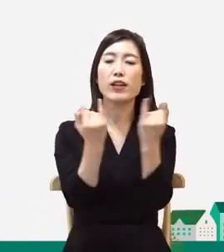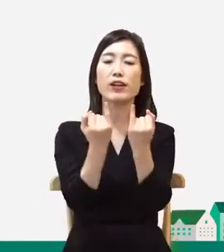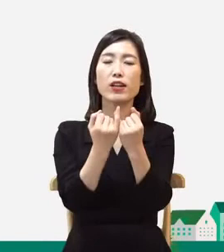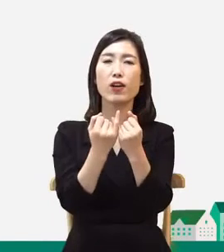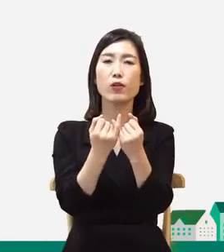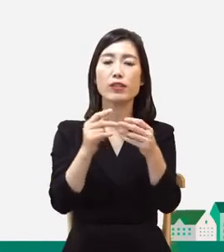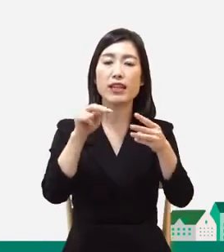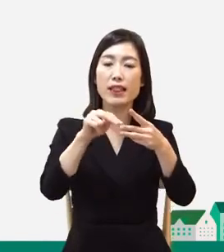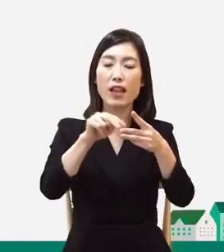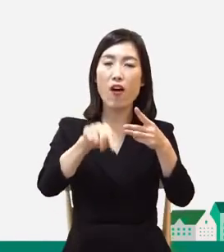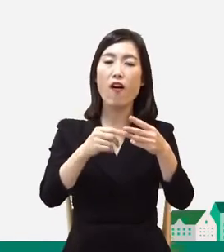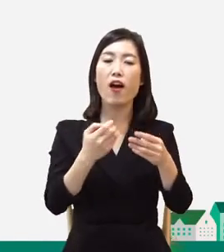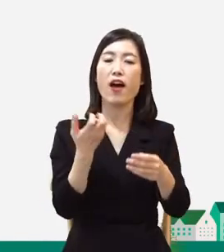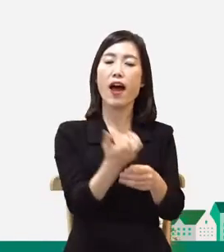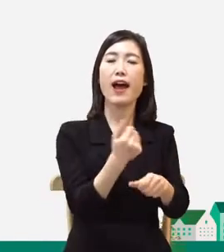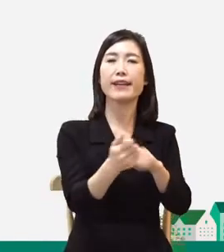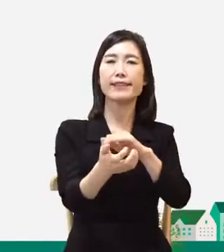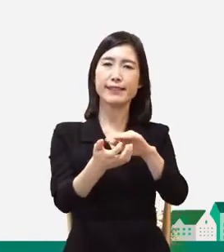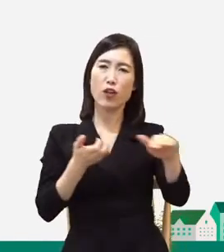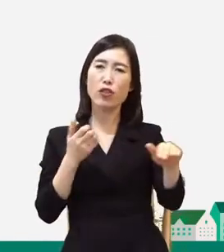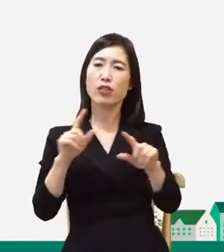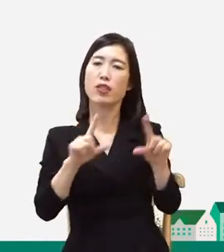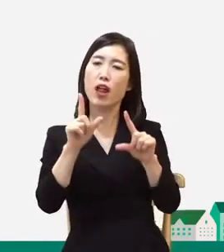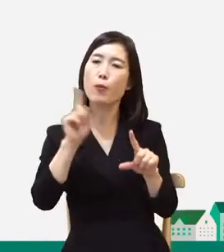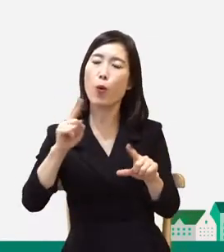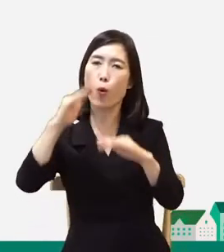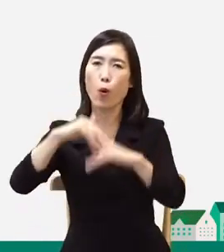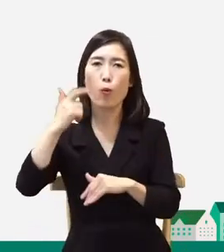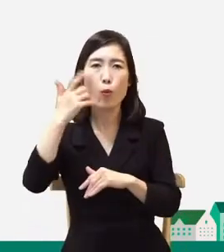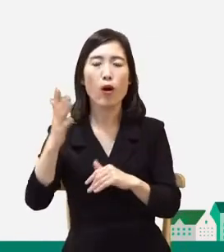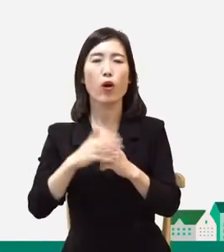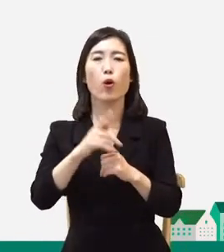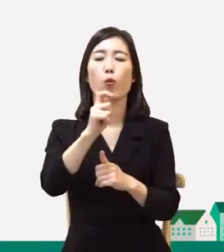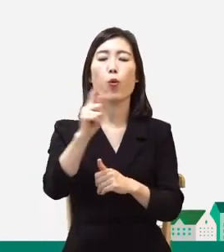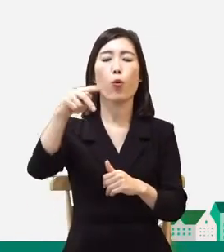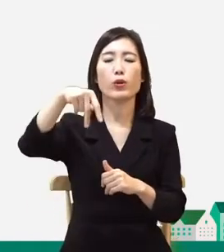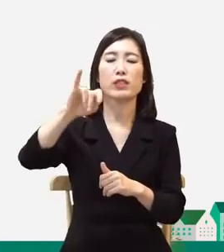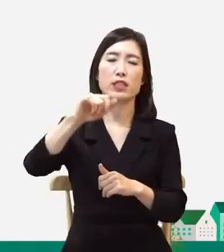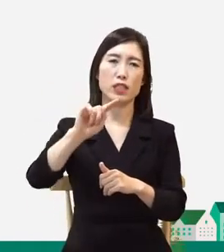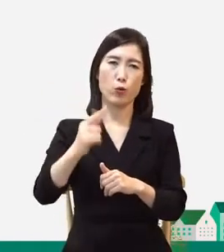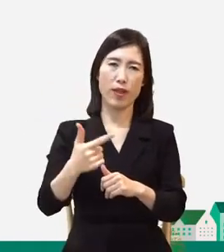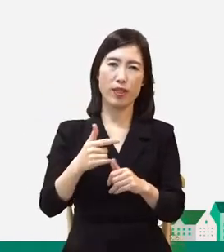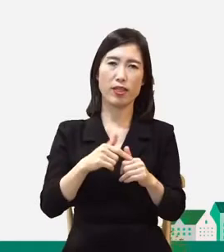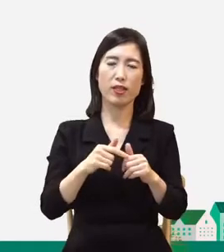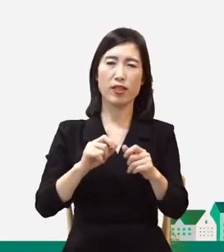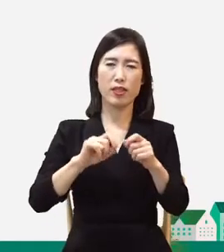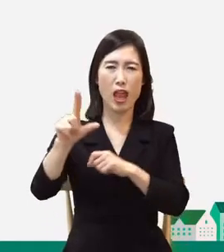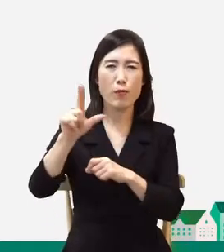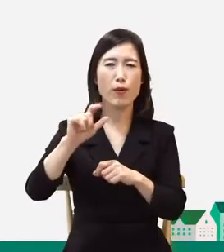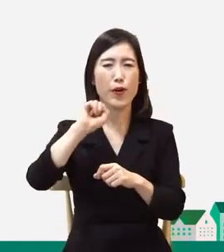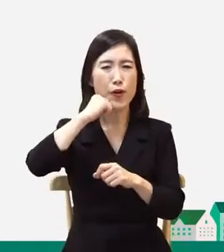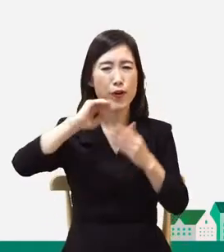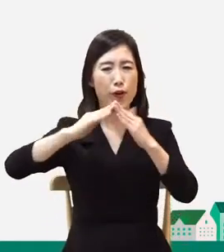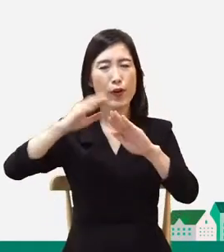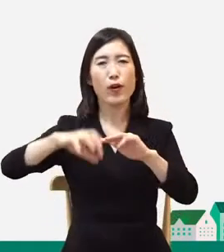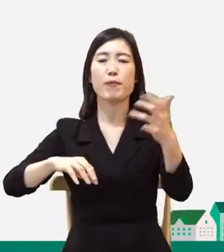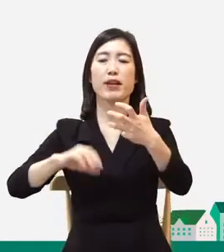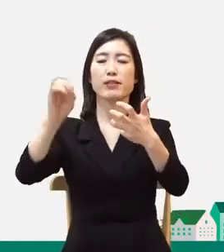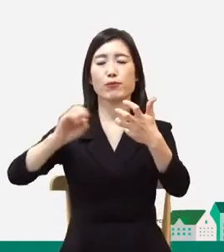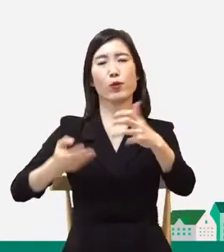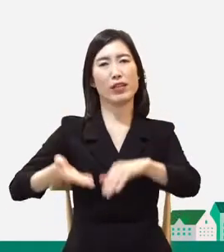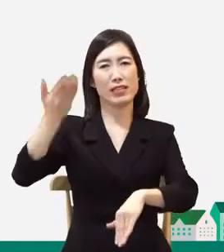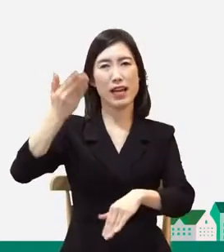열린여성센터 지원주택 입주 전 거주 형태를 보시겠습니다. 고시원과 노숙인 시설에서 80% 이상을 차지하고